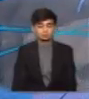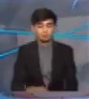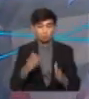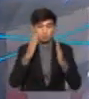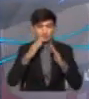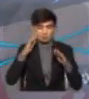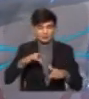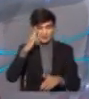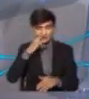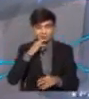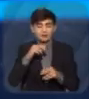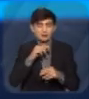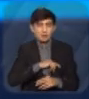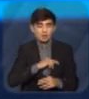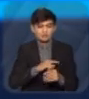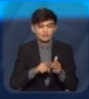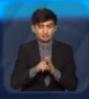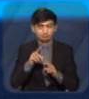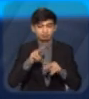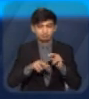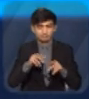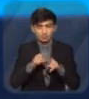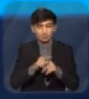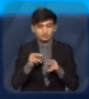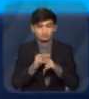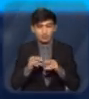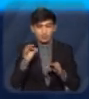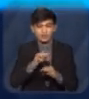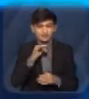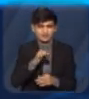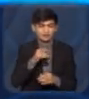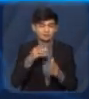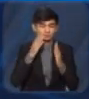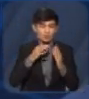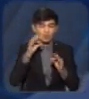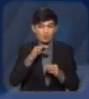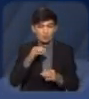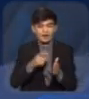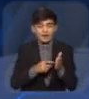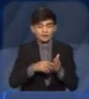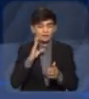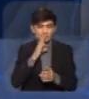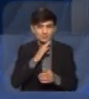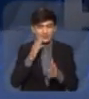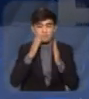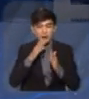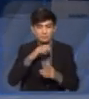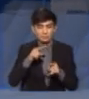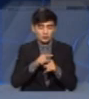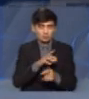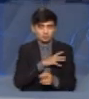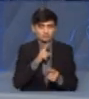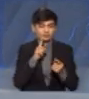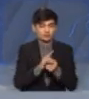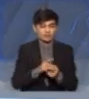В мечетях Казахстана ведут работу против расточительства на похороны и поминки. В Караганды имамы провели встречу с общественностью.